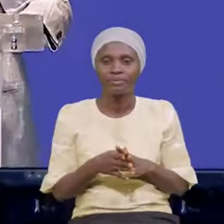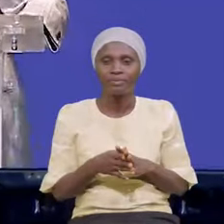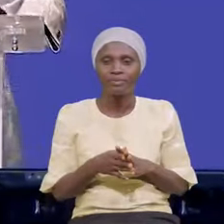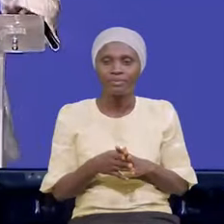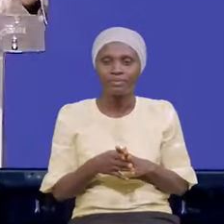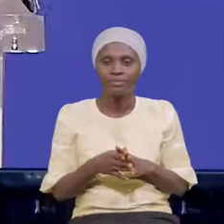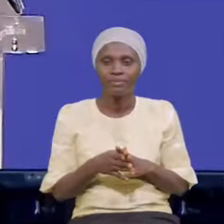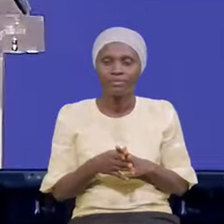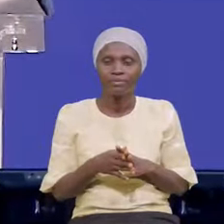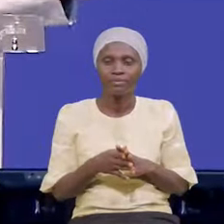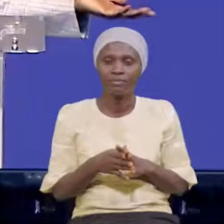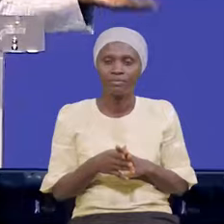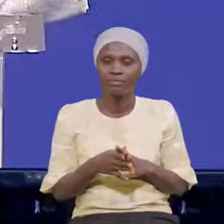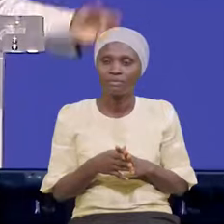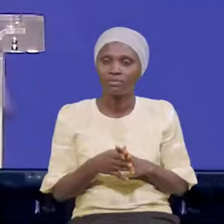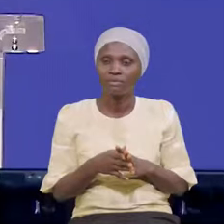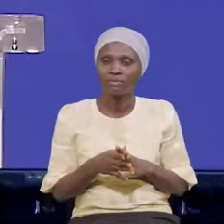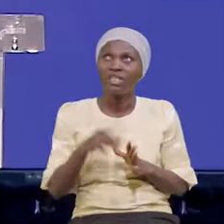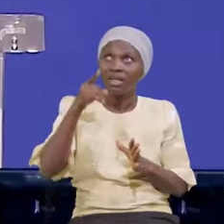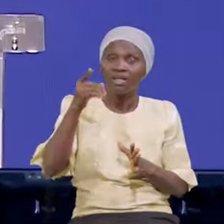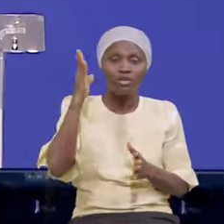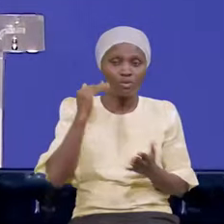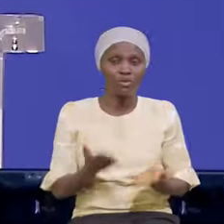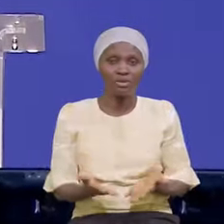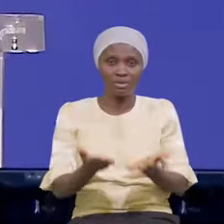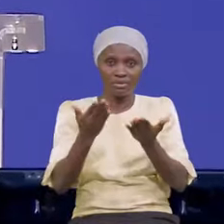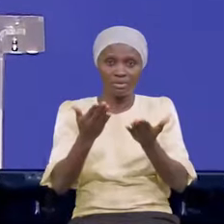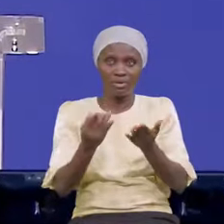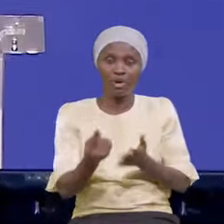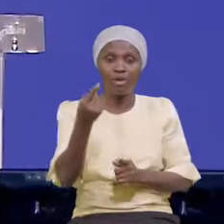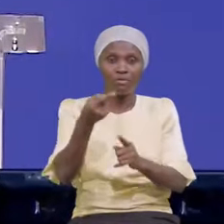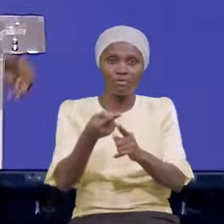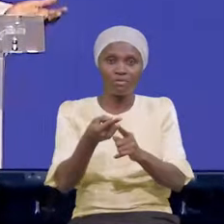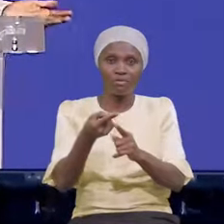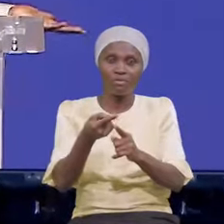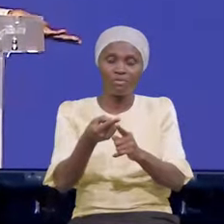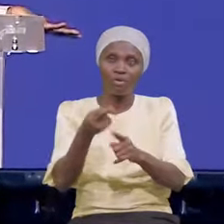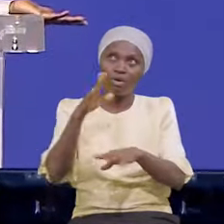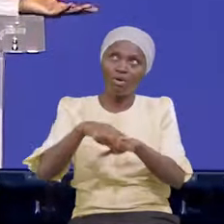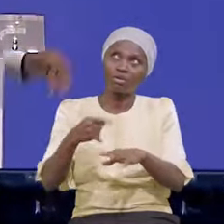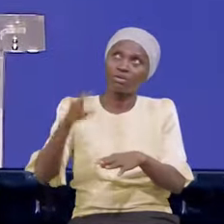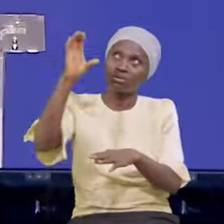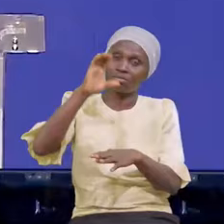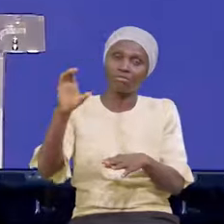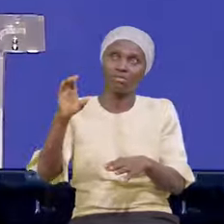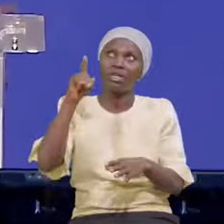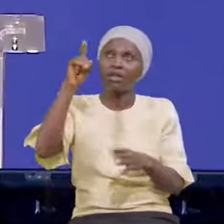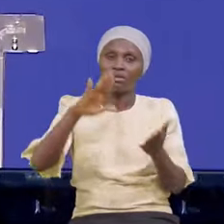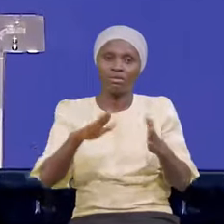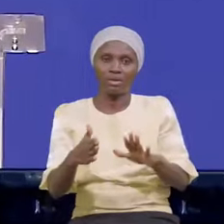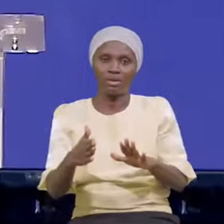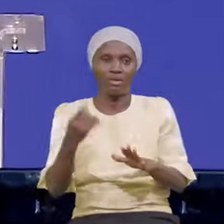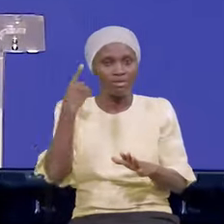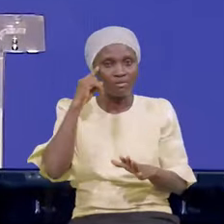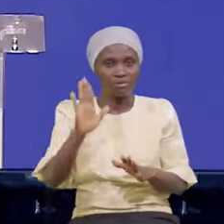na chentaku aakarshinchedanu. He was lifted up on the cross aina siluvalo paikettabadi unnadu. He died for your sins aina